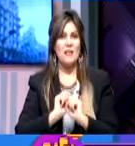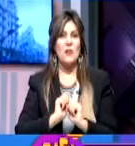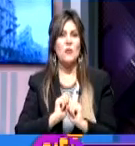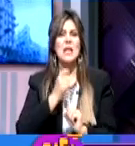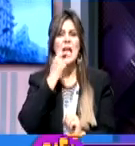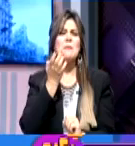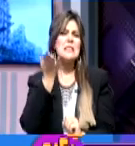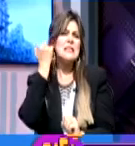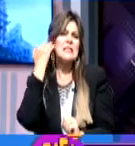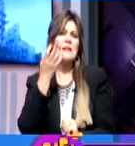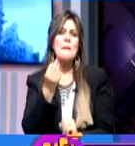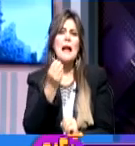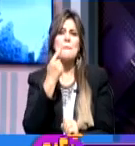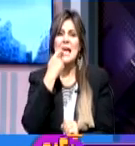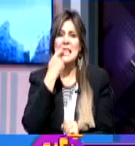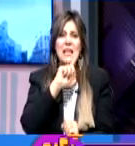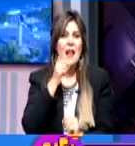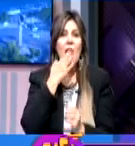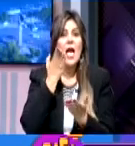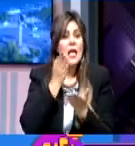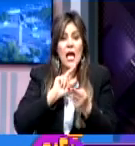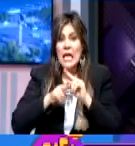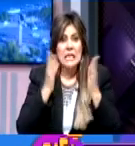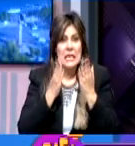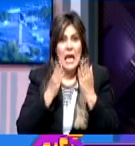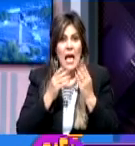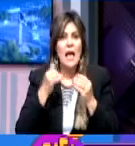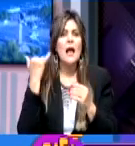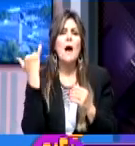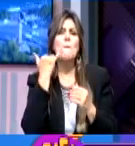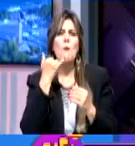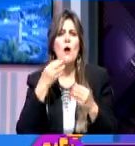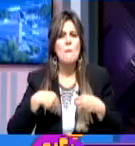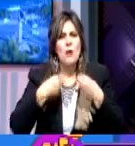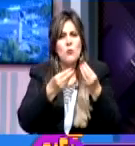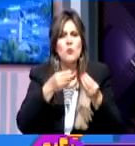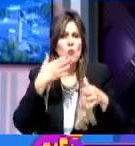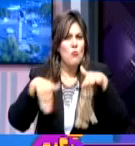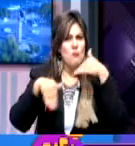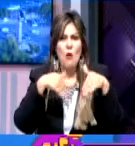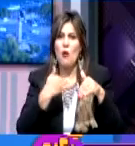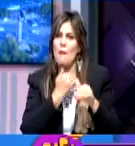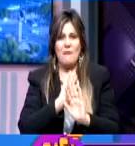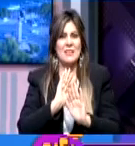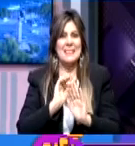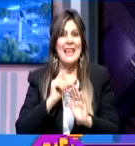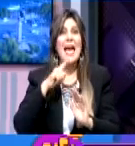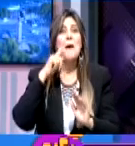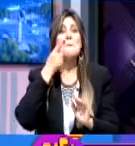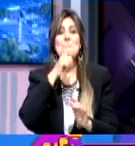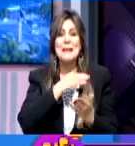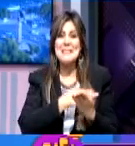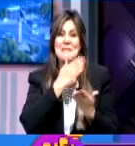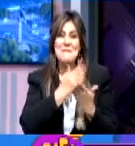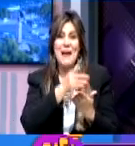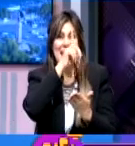يحقق هذه المنظومه لذوي الاعاقه الا في رئاسه معاليك. فتحيه لسياده الرئيس فخامه الرئيس.